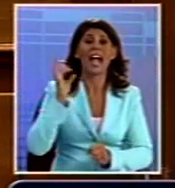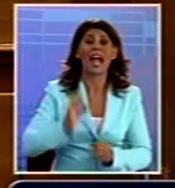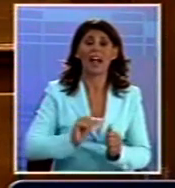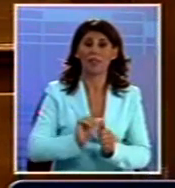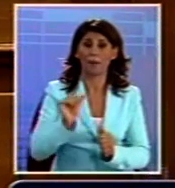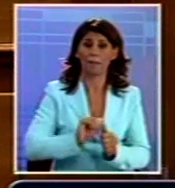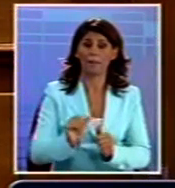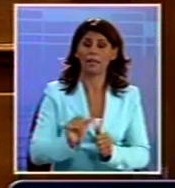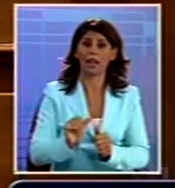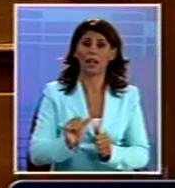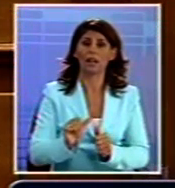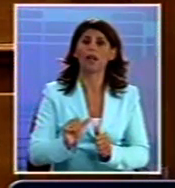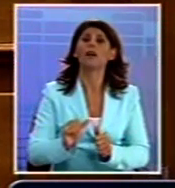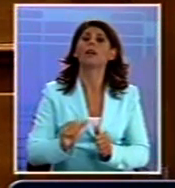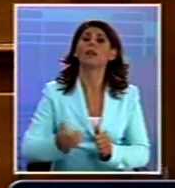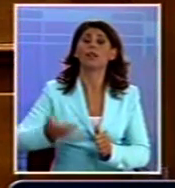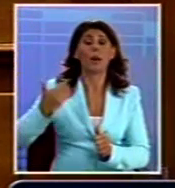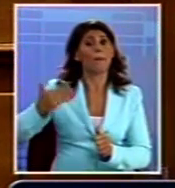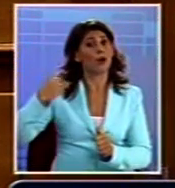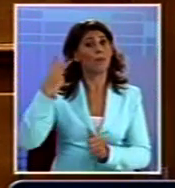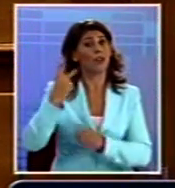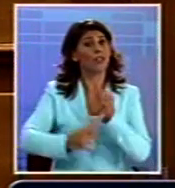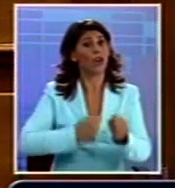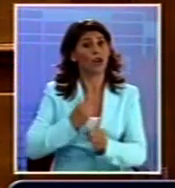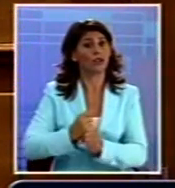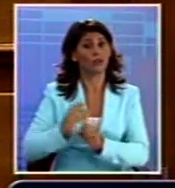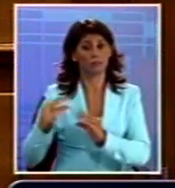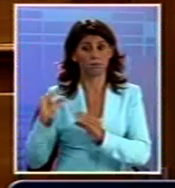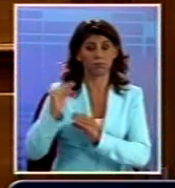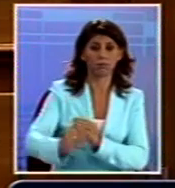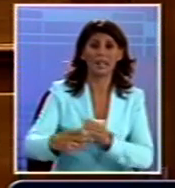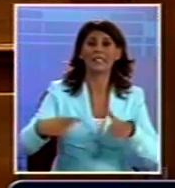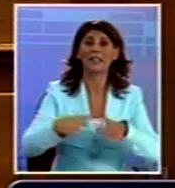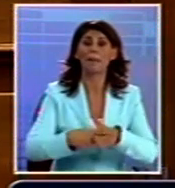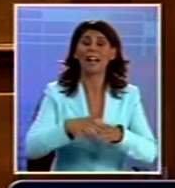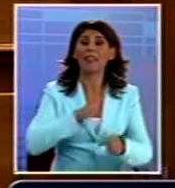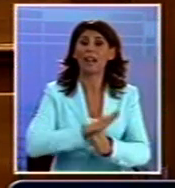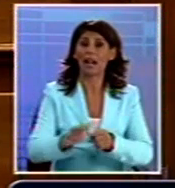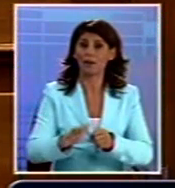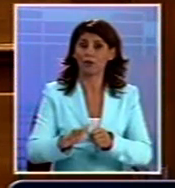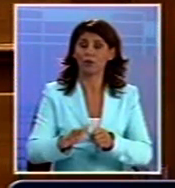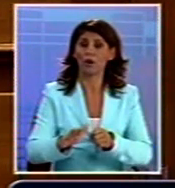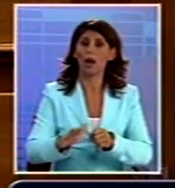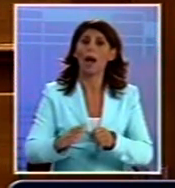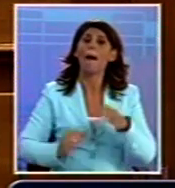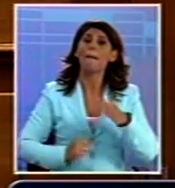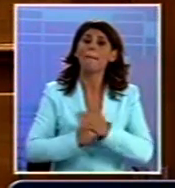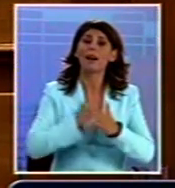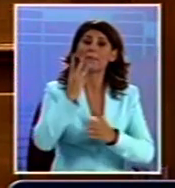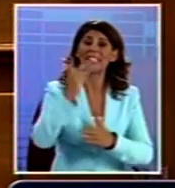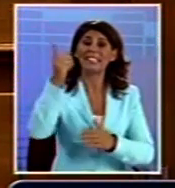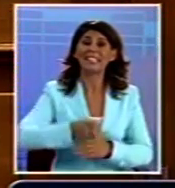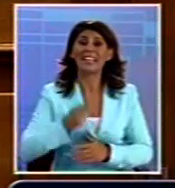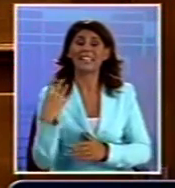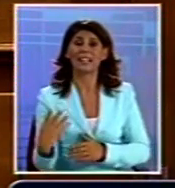μήνα και τα αναδρομικά των προηγούμενων 2 ετών, δηλαδή ταμιακά θα καλυφθούν πάνω από τα 3/4